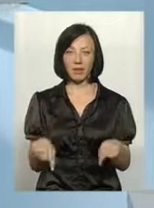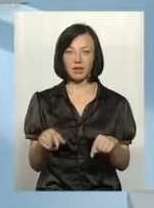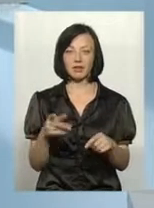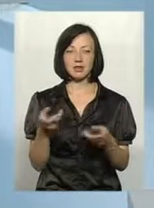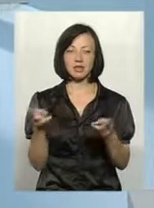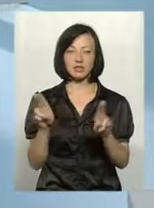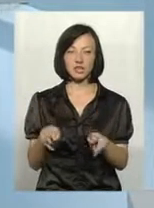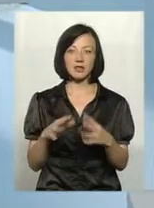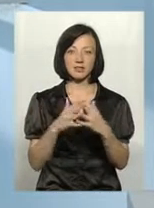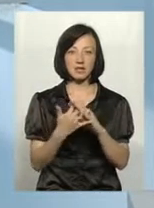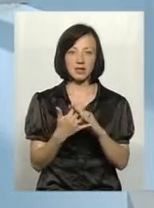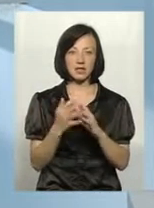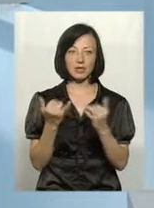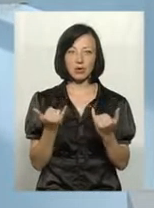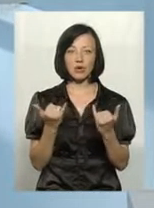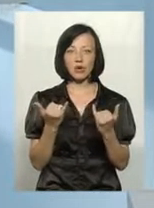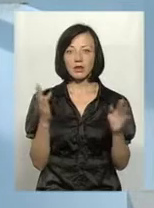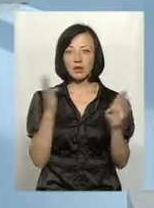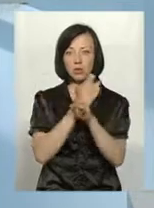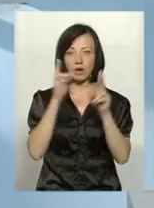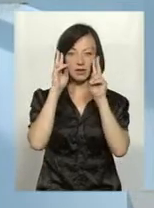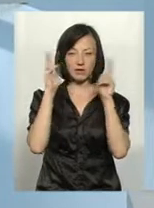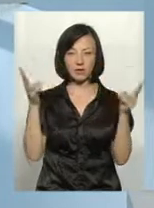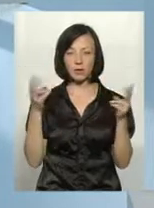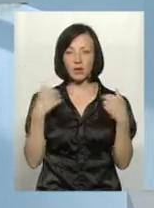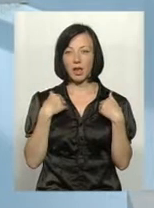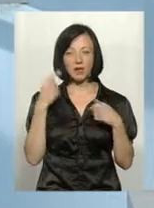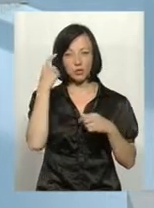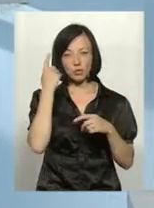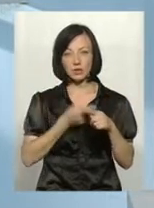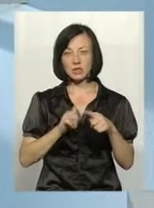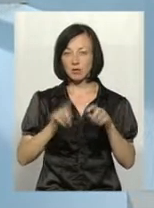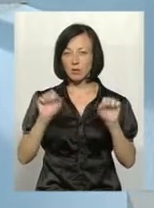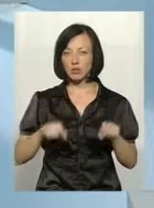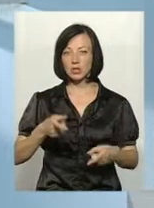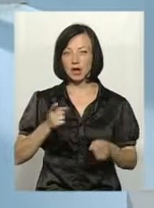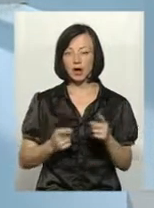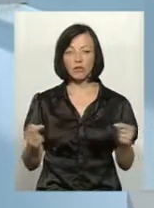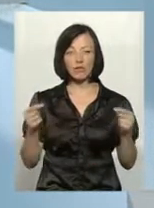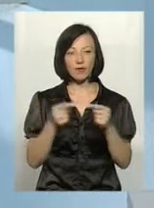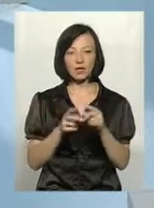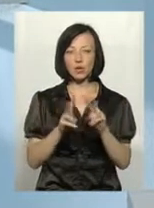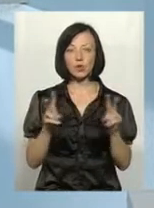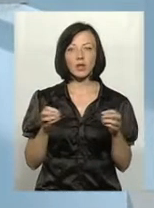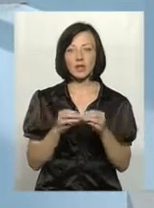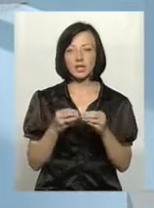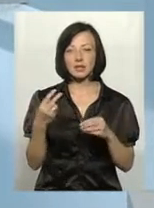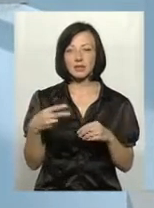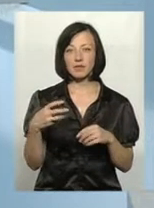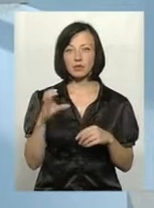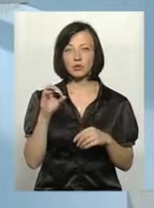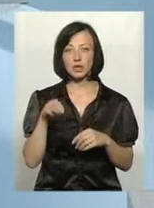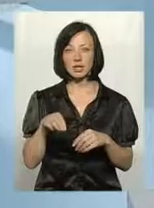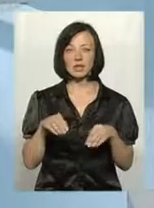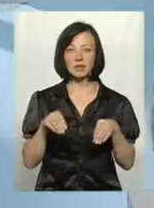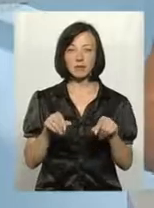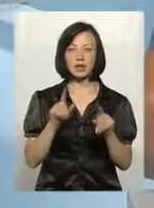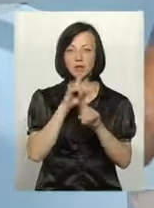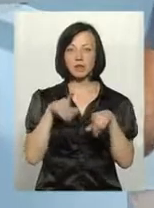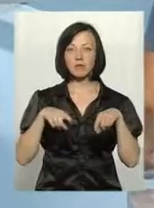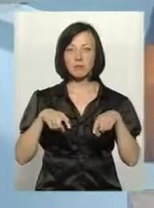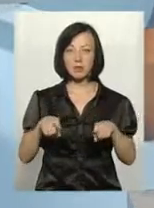десь лишається в селі. І сьогодні доля їх не визначена. Ну, я й не думаю, що це можна реально визначити. Ніхто 10 чи 20 соток землі не буде бігом